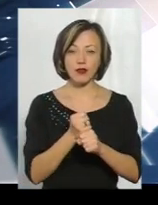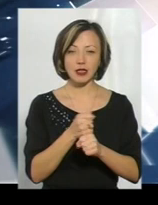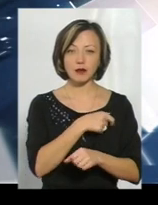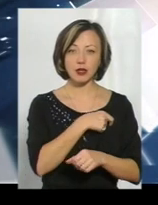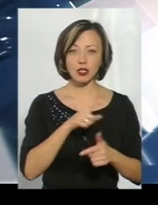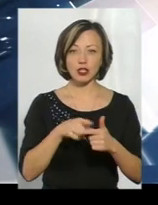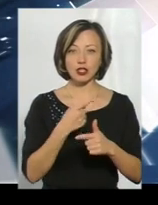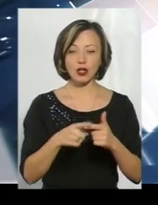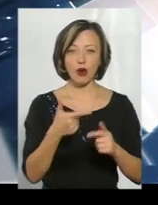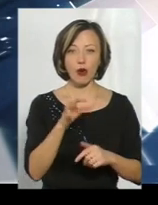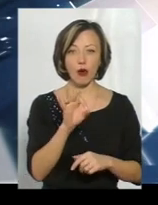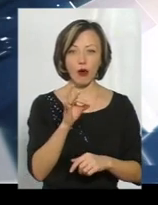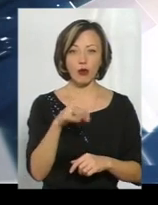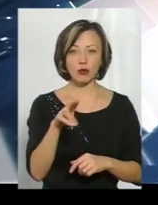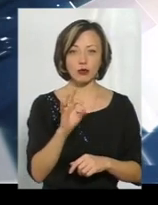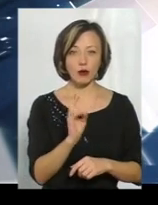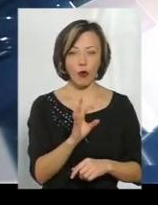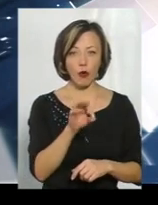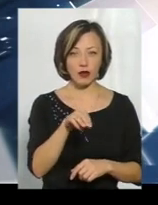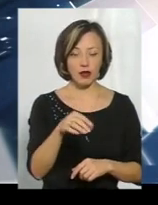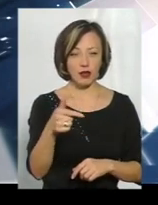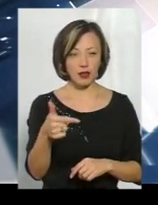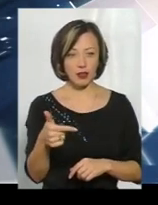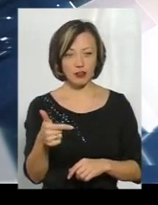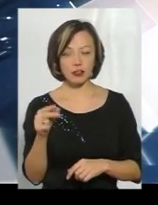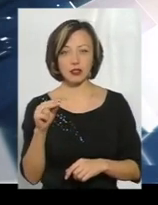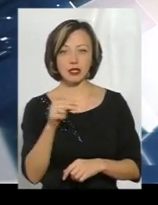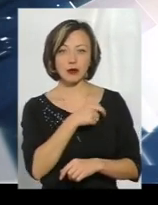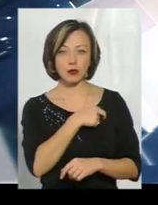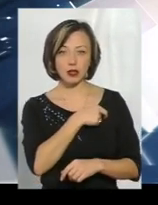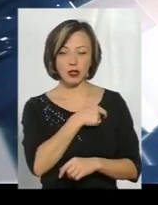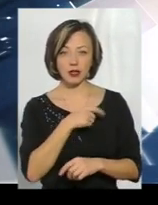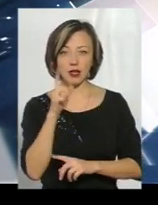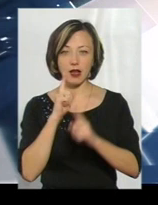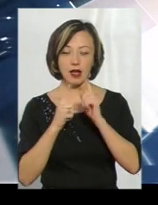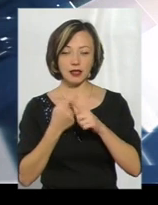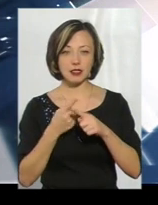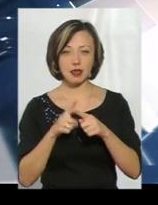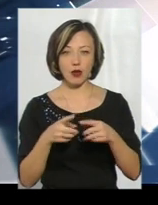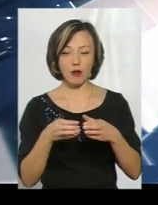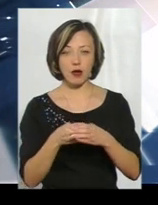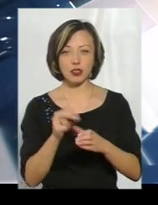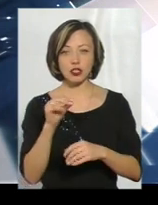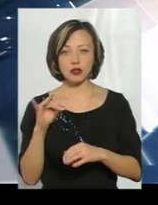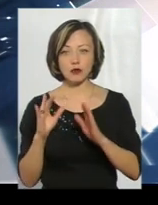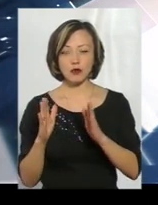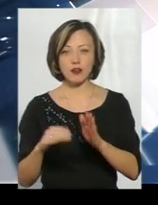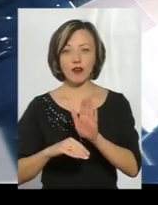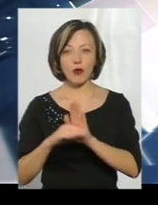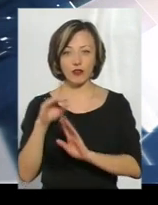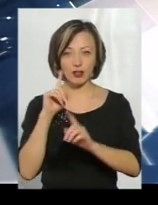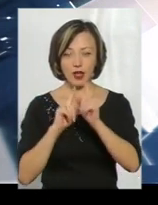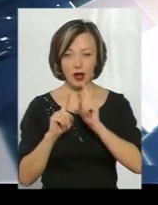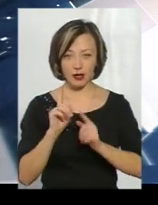Чи в Городоцькій об'єднаній територіальній громаді депутатом ради цієї громади він буде, чи він буде в Верховній